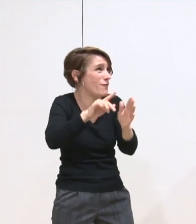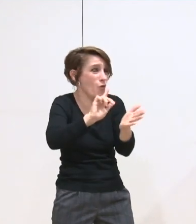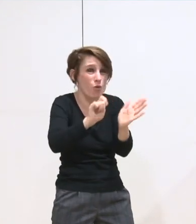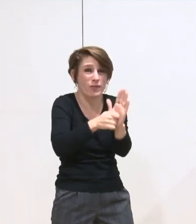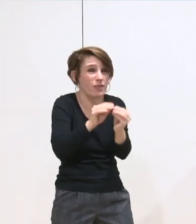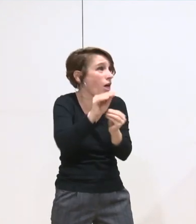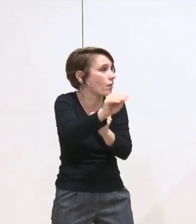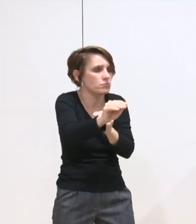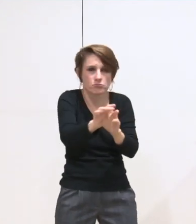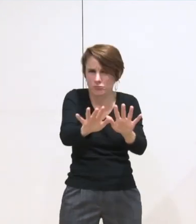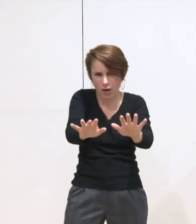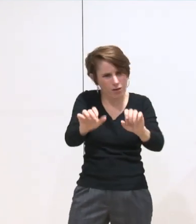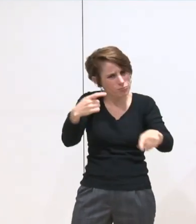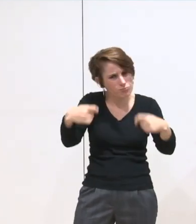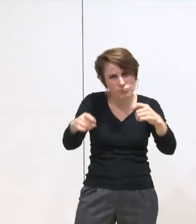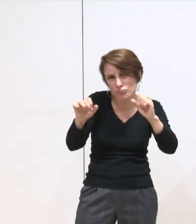sur-mesure, hein,